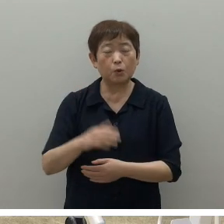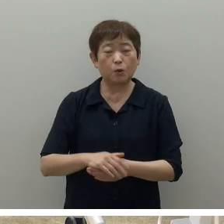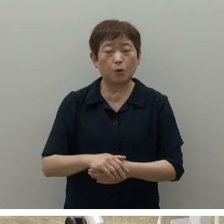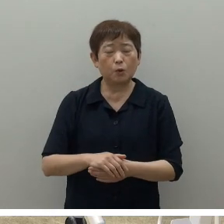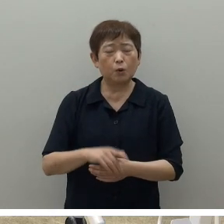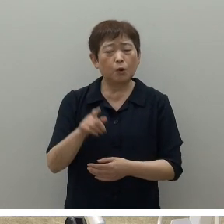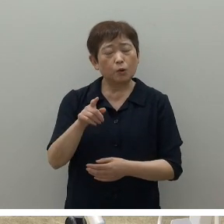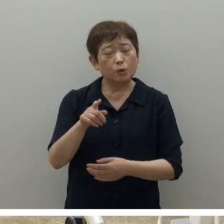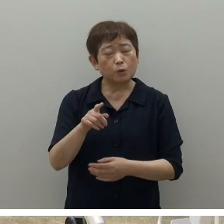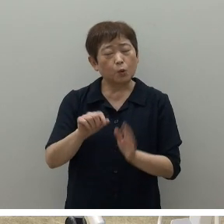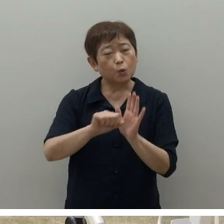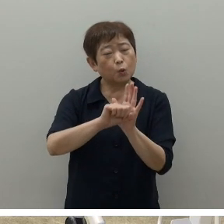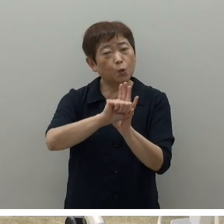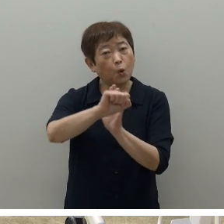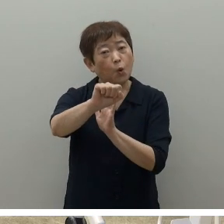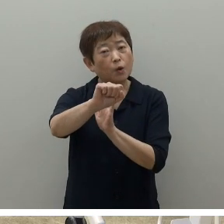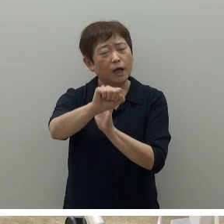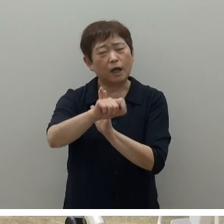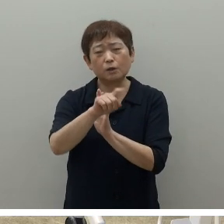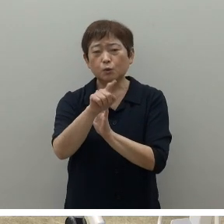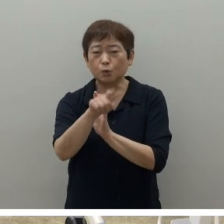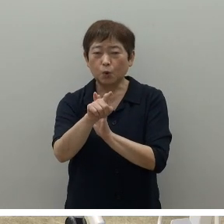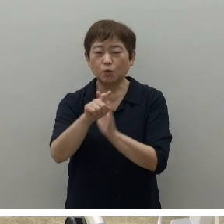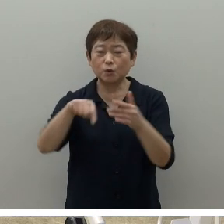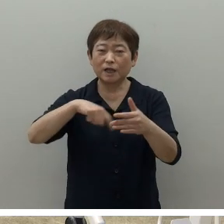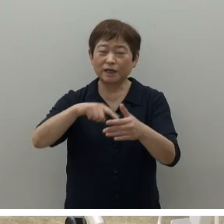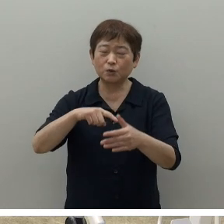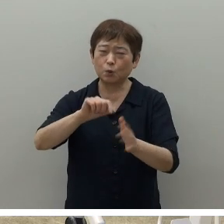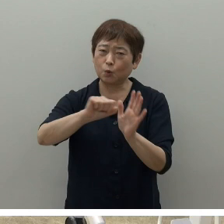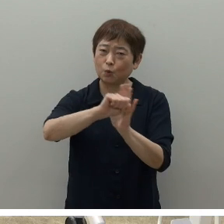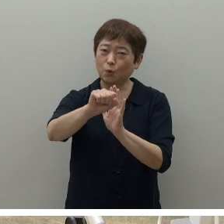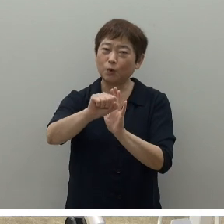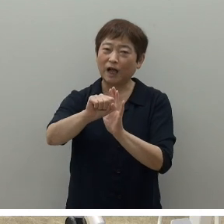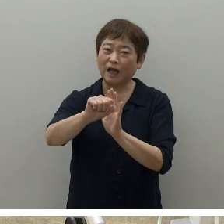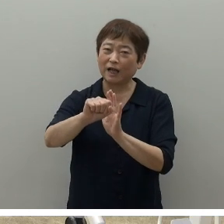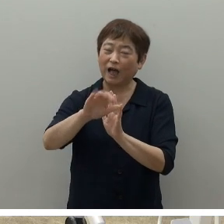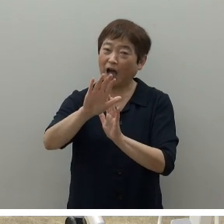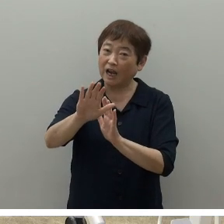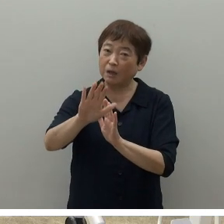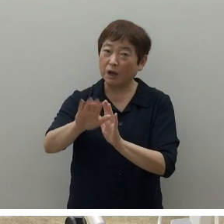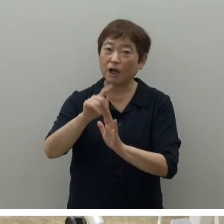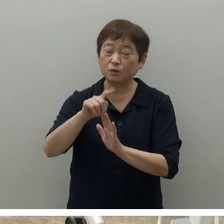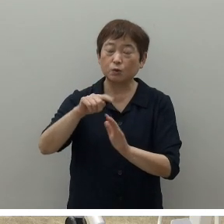な効果を発揮したとか要因になったというのはありますか。